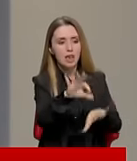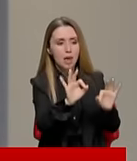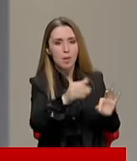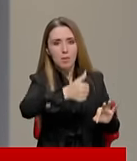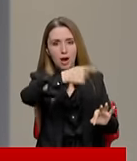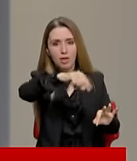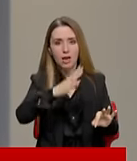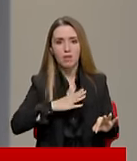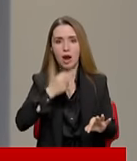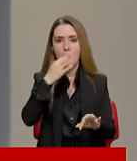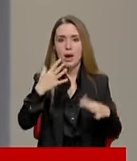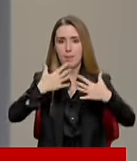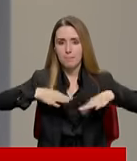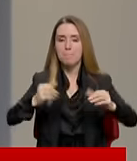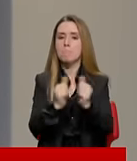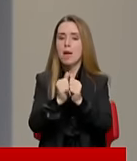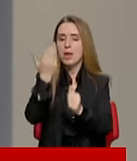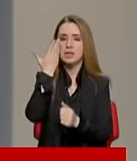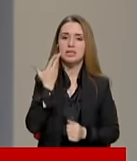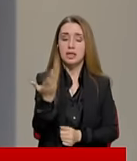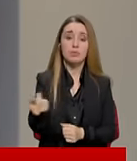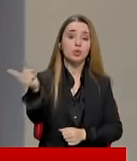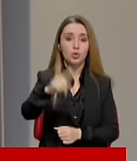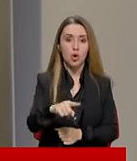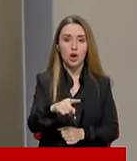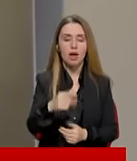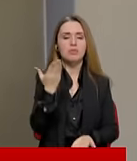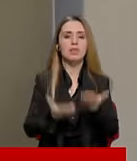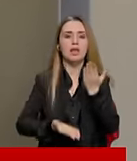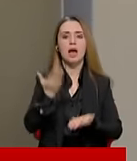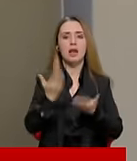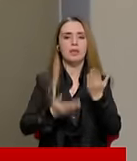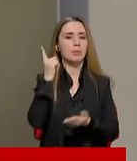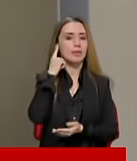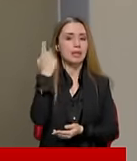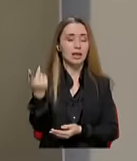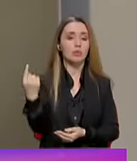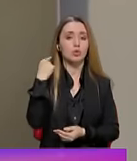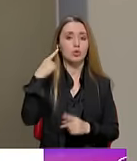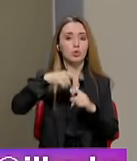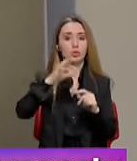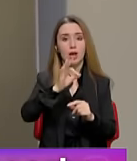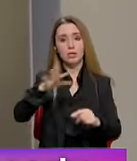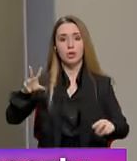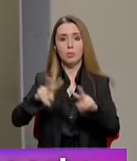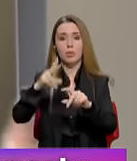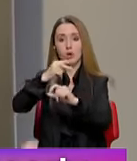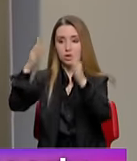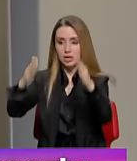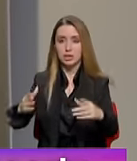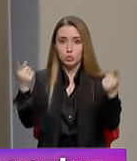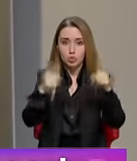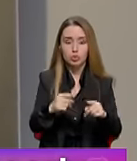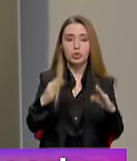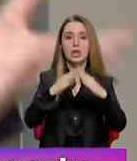bakan haberimiz hazır birlikte bir izleyelim Sonrasında da değerlendirmelerinizi almak istiyoruz Dün de Turgut 6. Mehmet Özek yan yana geldi